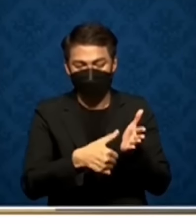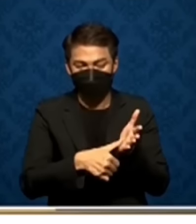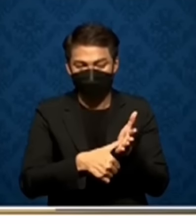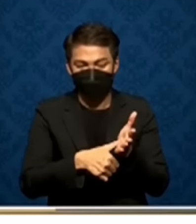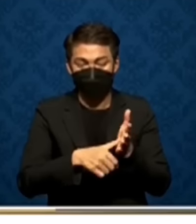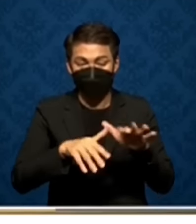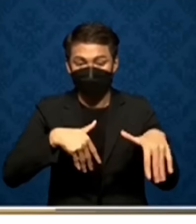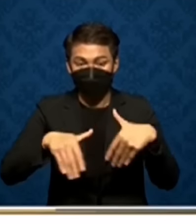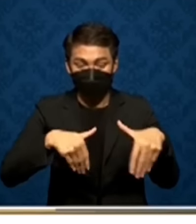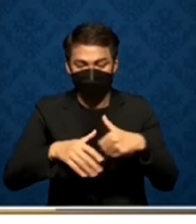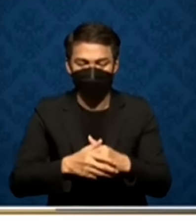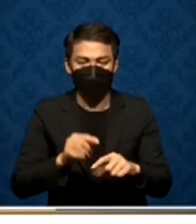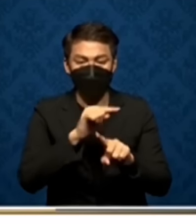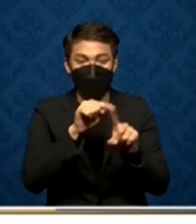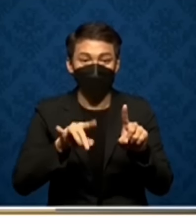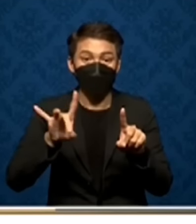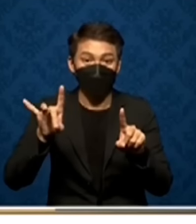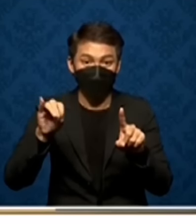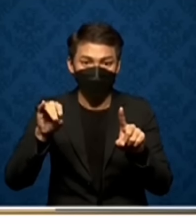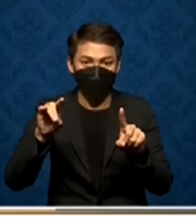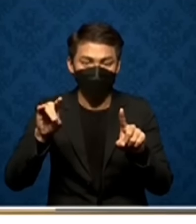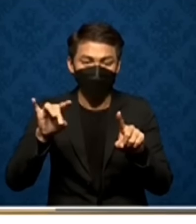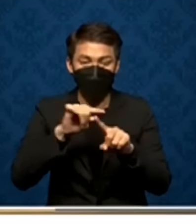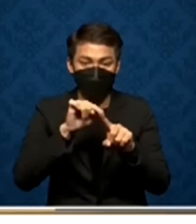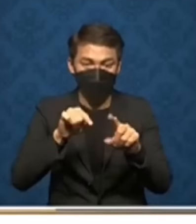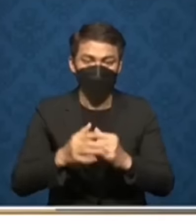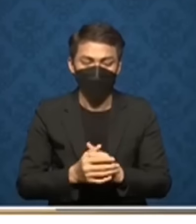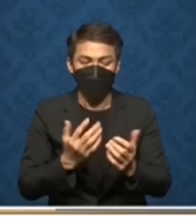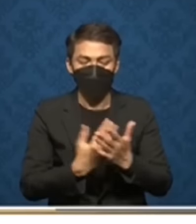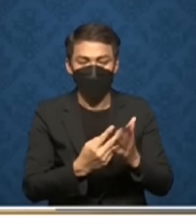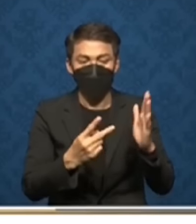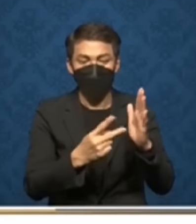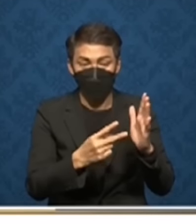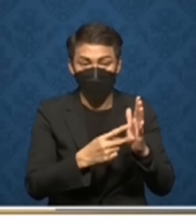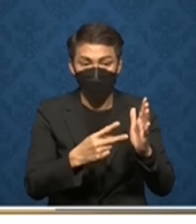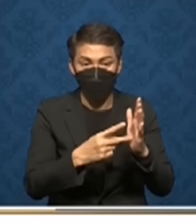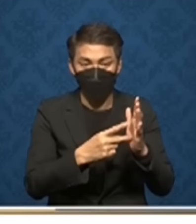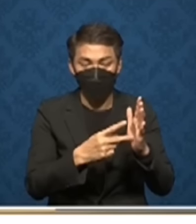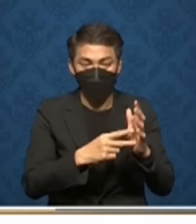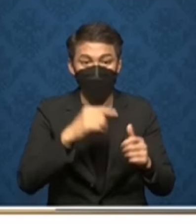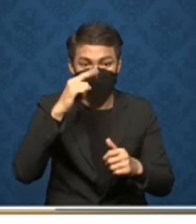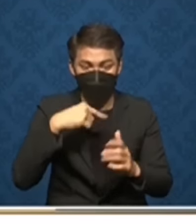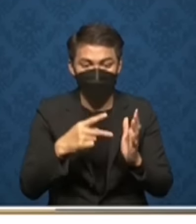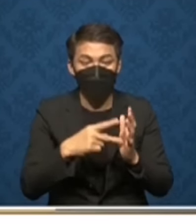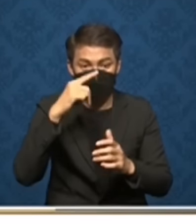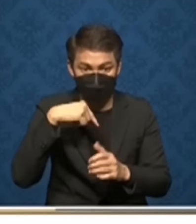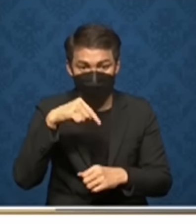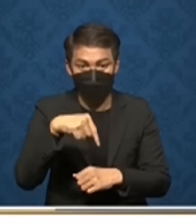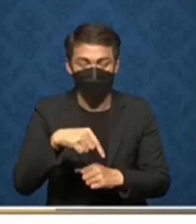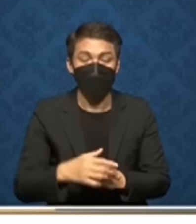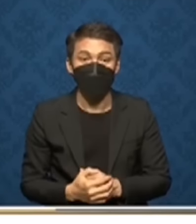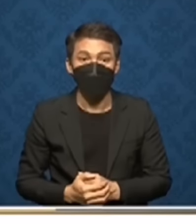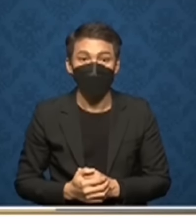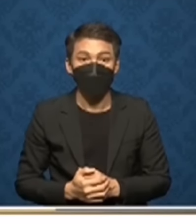ครับ80%ลองไปดูชาร์ตเนี่ยกู้มาจากประเทศไทยนะกู้มาจากประเทศไทยทั้งหมดแล้